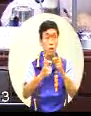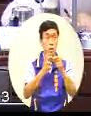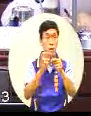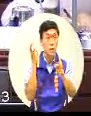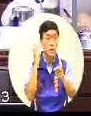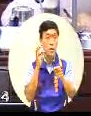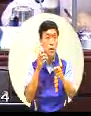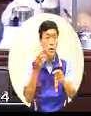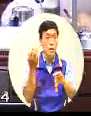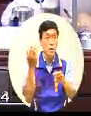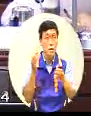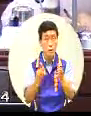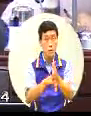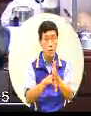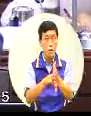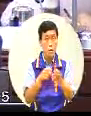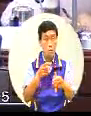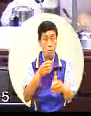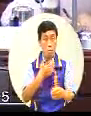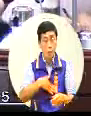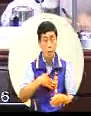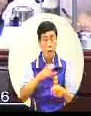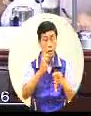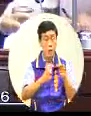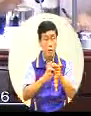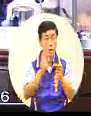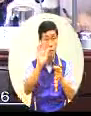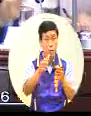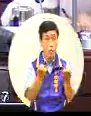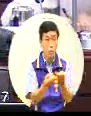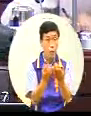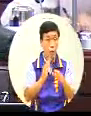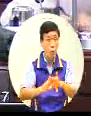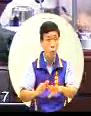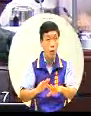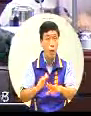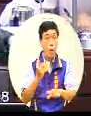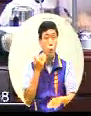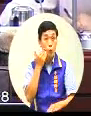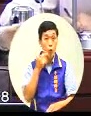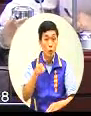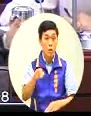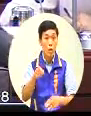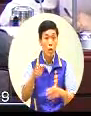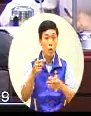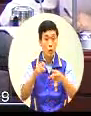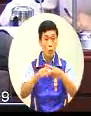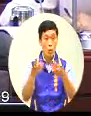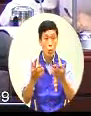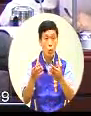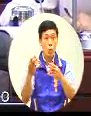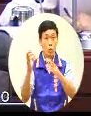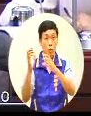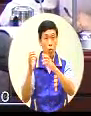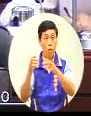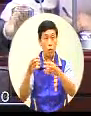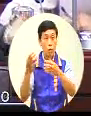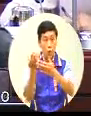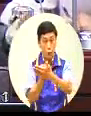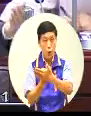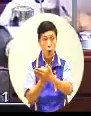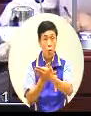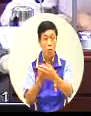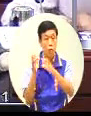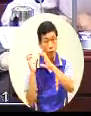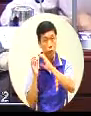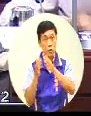道三十年后会发生这件事？不知道。但是他现在如果还在公务部门，他就必须承担。这